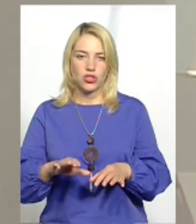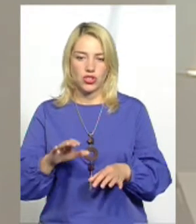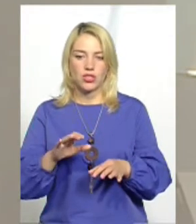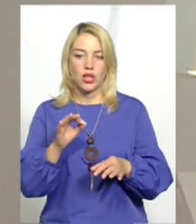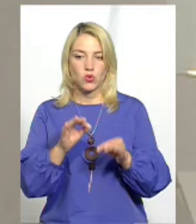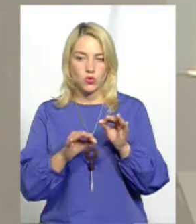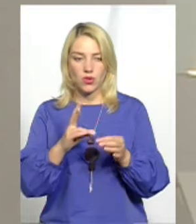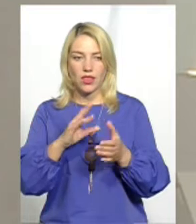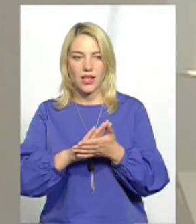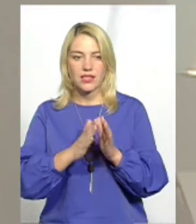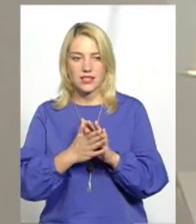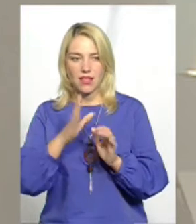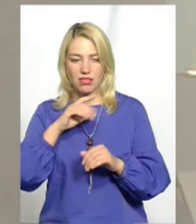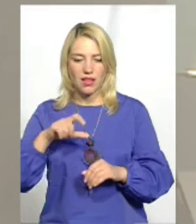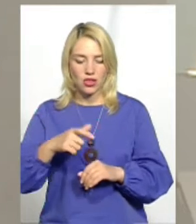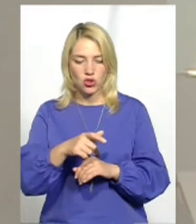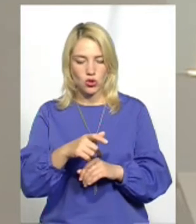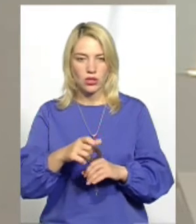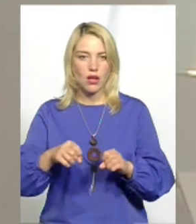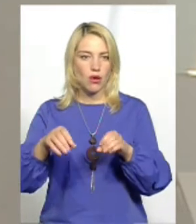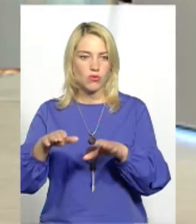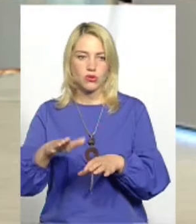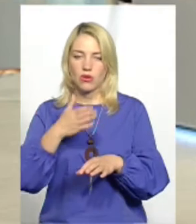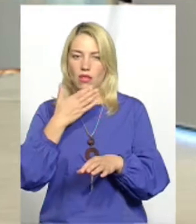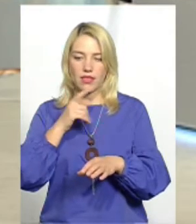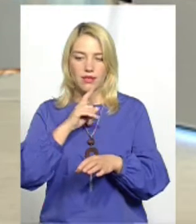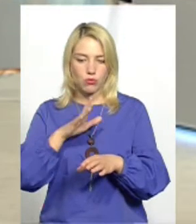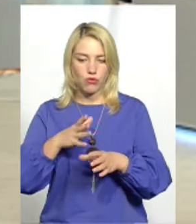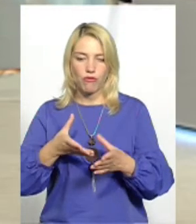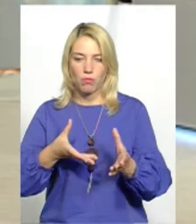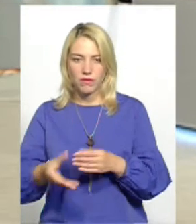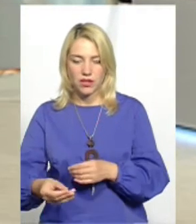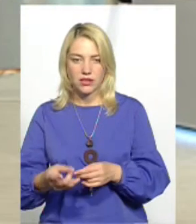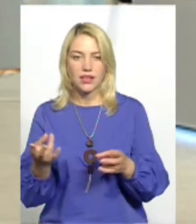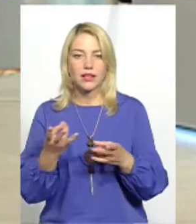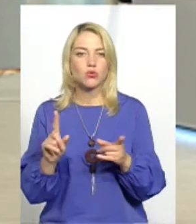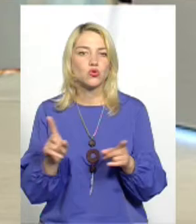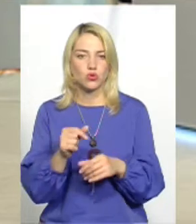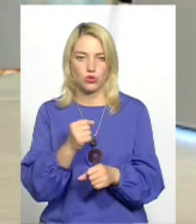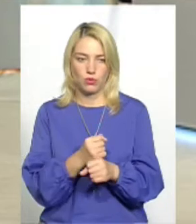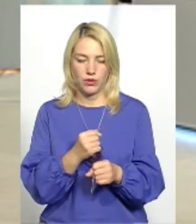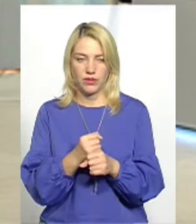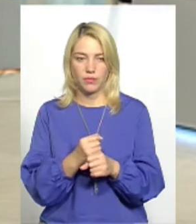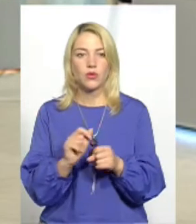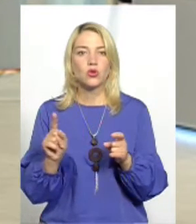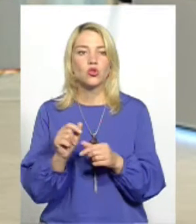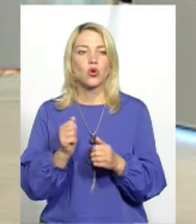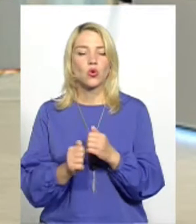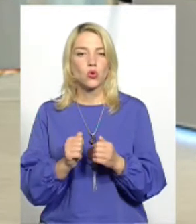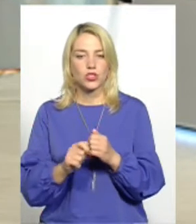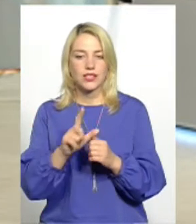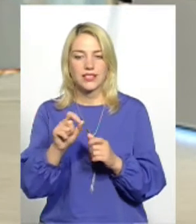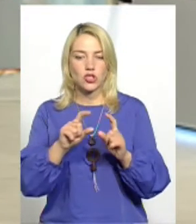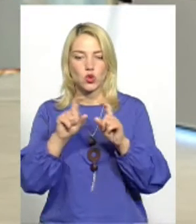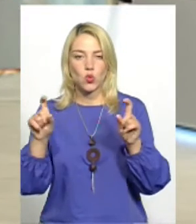річок постанови не вплинуть. Треба щось робити. Що кожна із